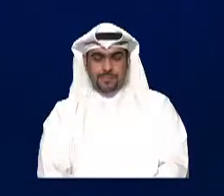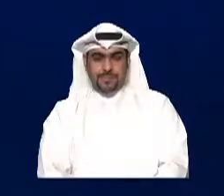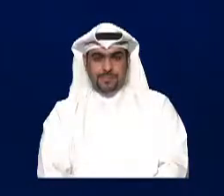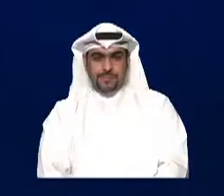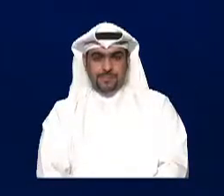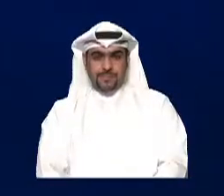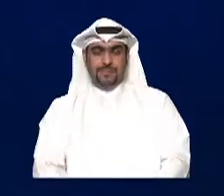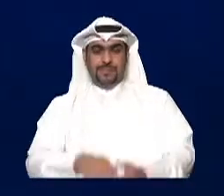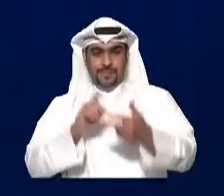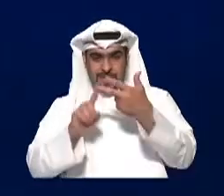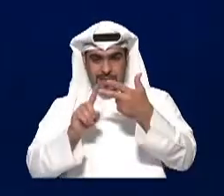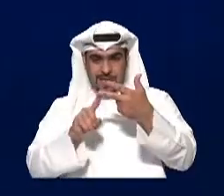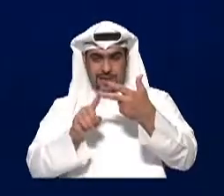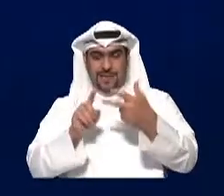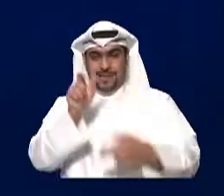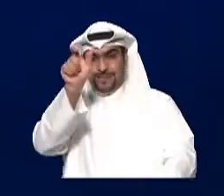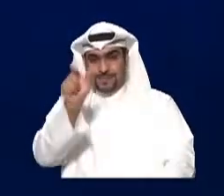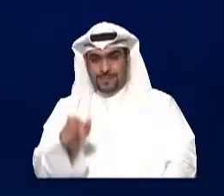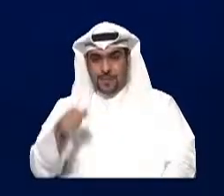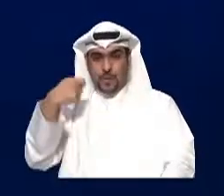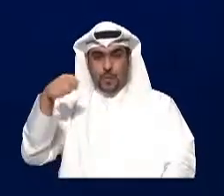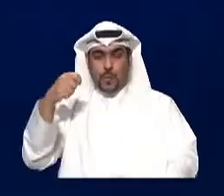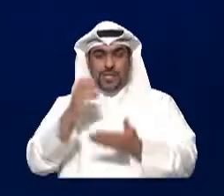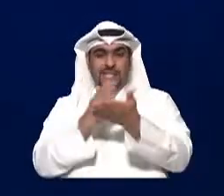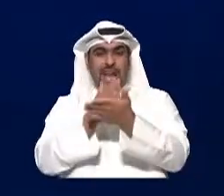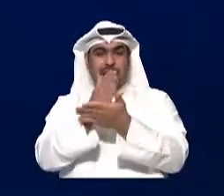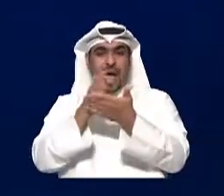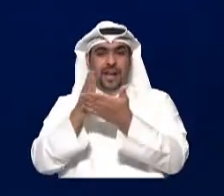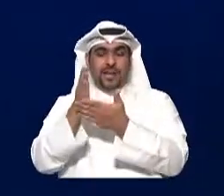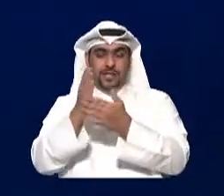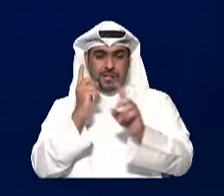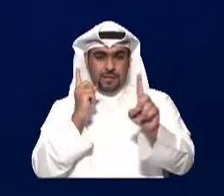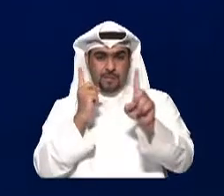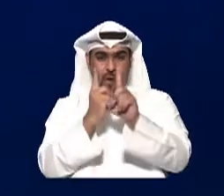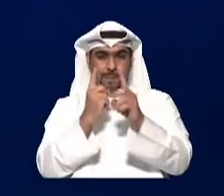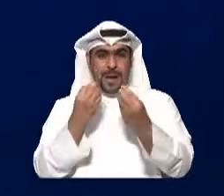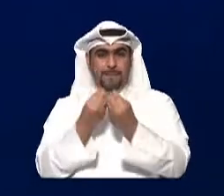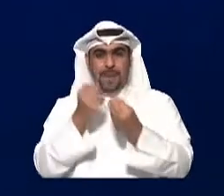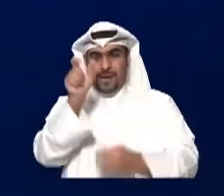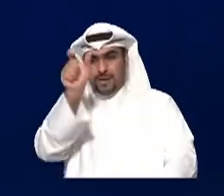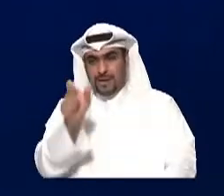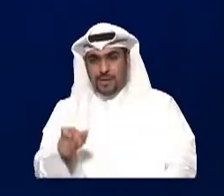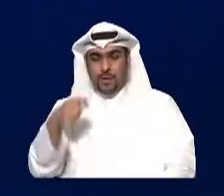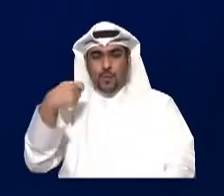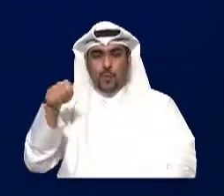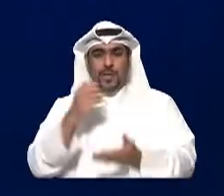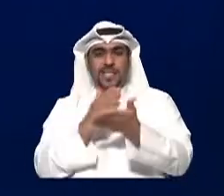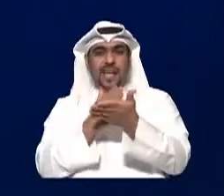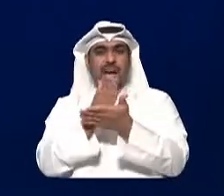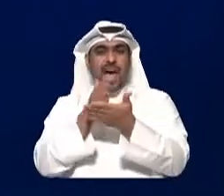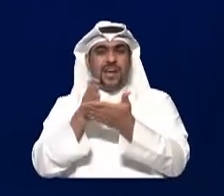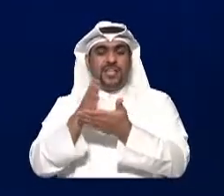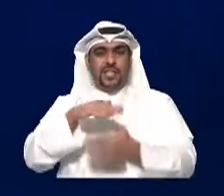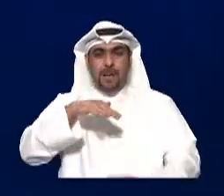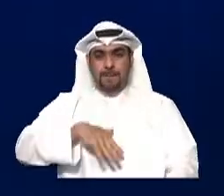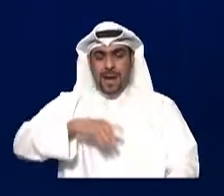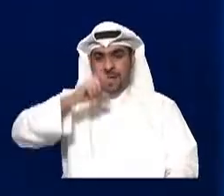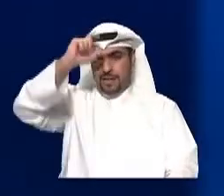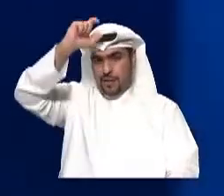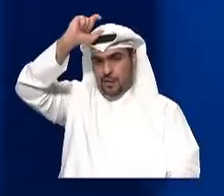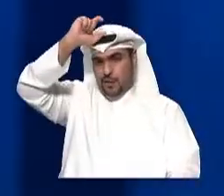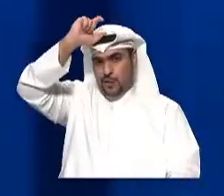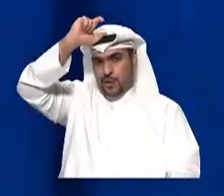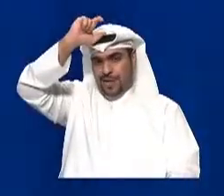كما التقى وزير الخارجية مع وزير خارجية جمهورية تركيا الصديقة مولود تشاوشاغلو وذلك